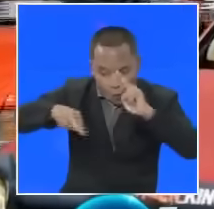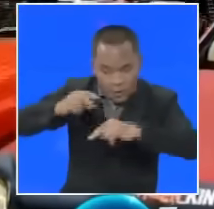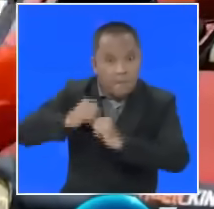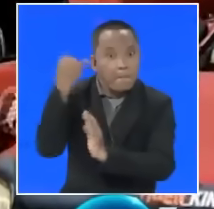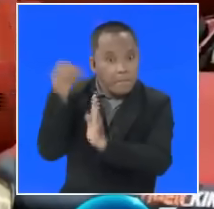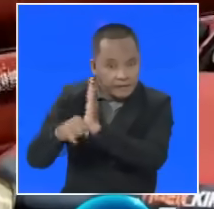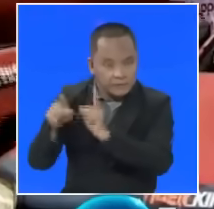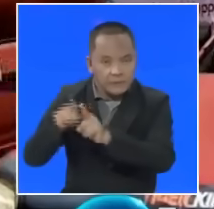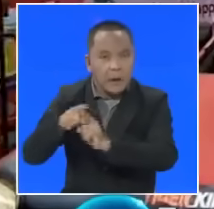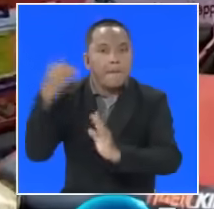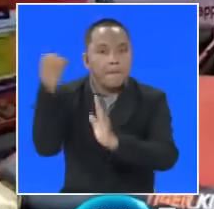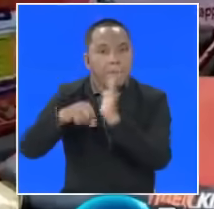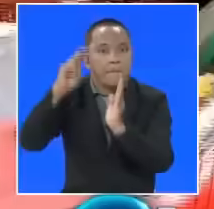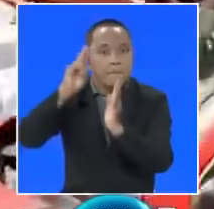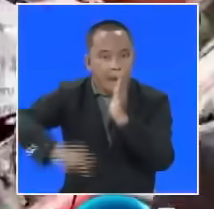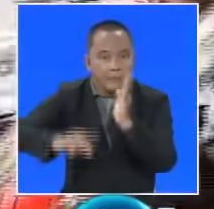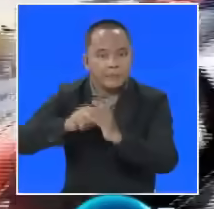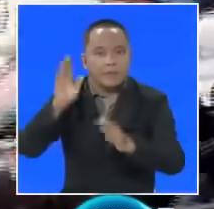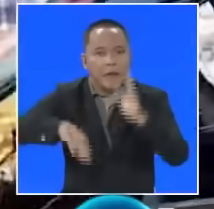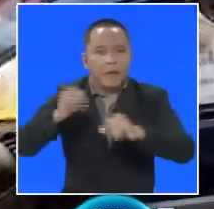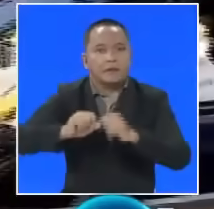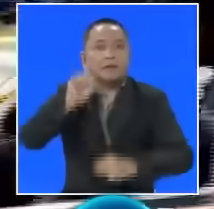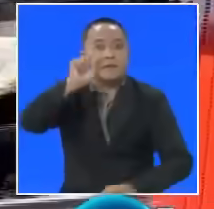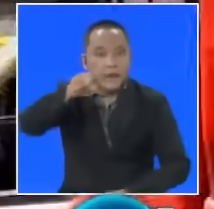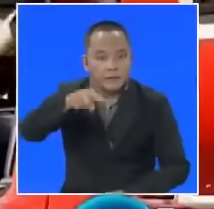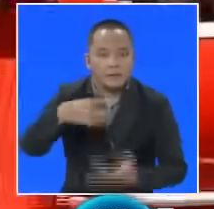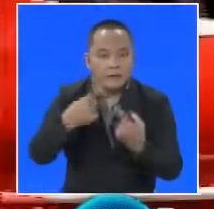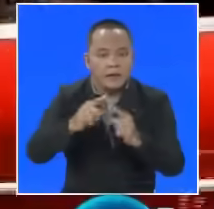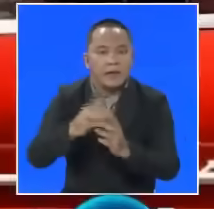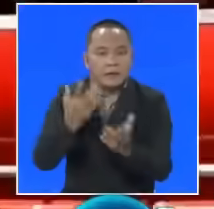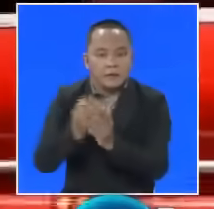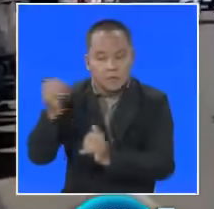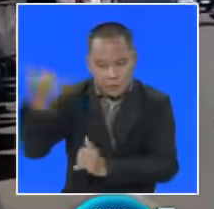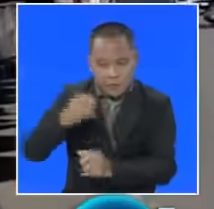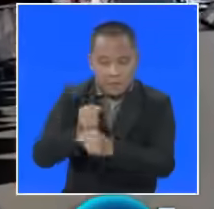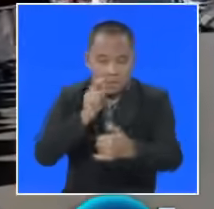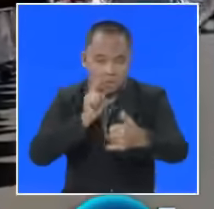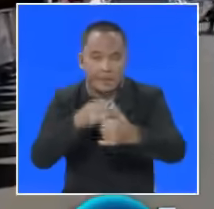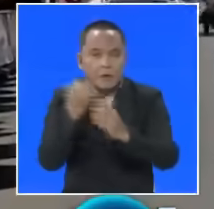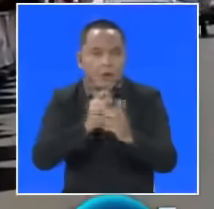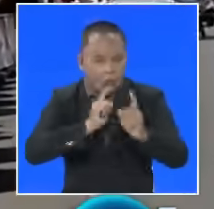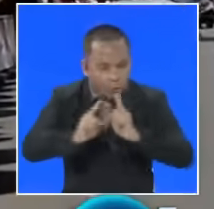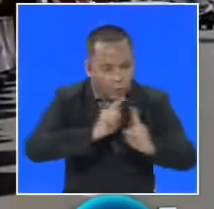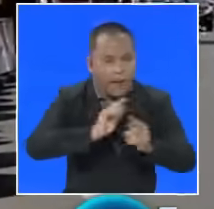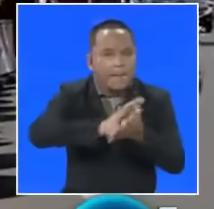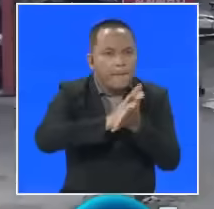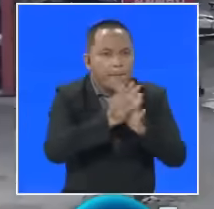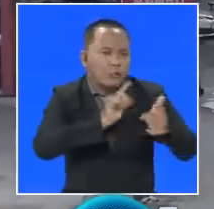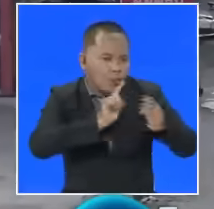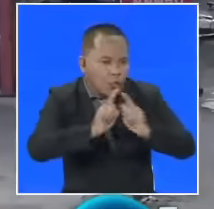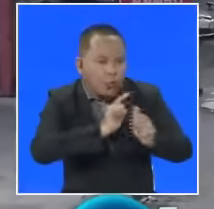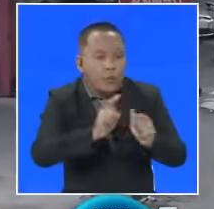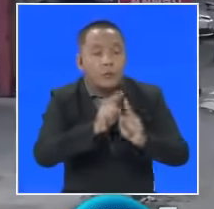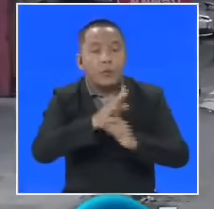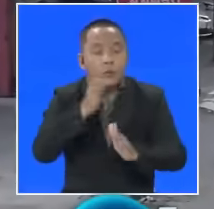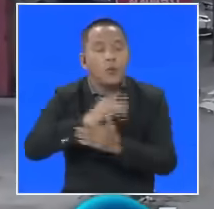ความผิดจริงจะมีโทษปรับขั้นต่ำจำนวนเงิน 1,000 บาทแล้วเรียกผู้ที่กระทำความผิดไปพูดคุยปรับทัศนคติโดย